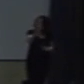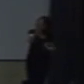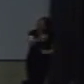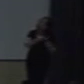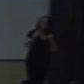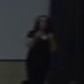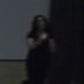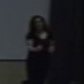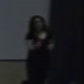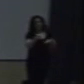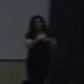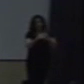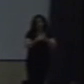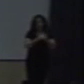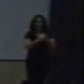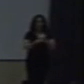les tècniques per